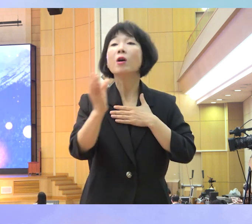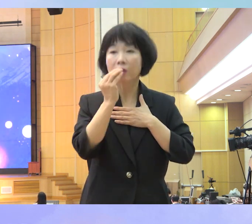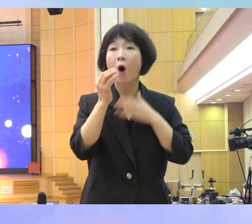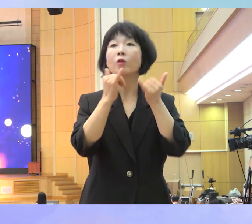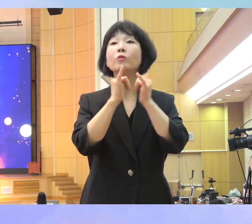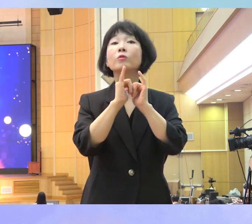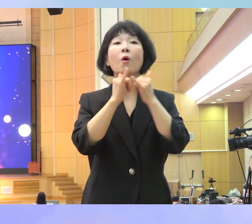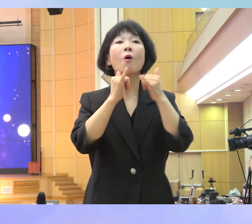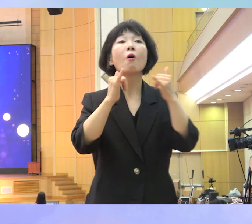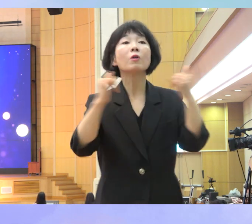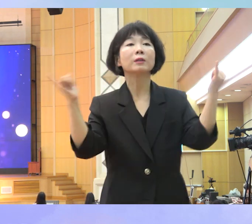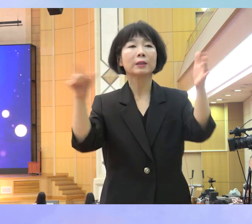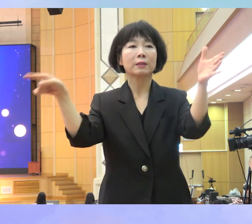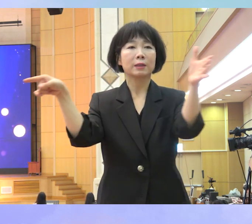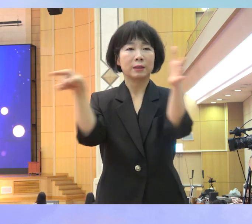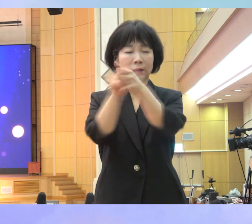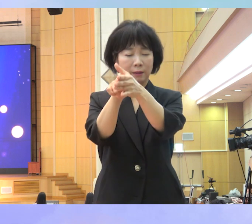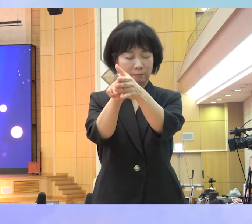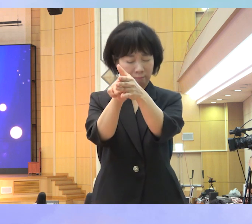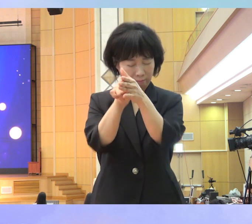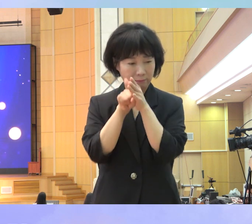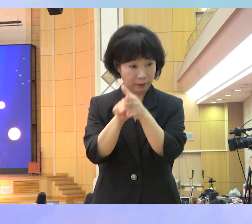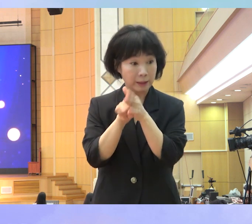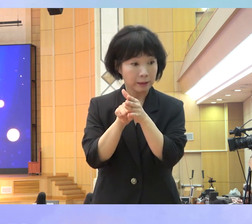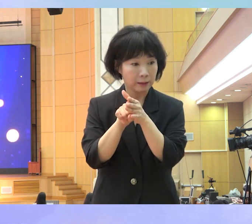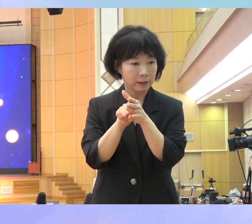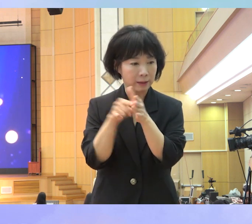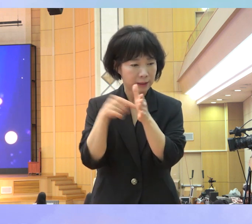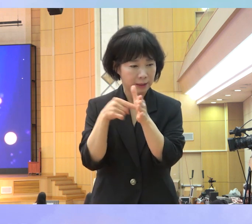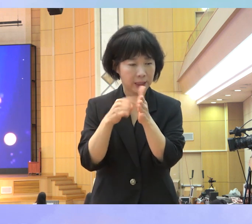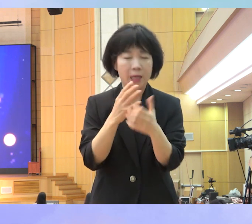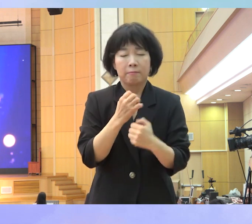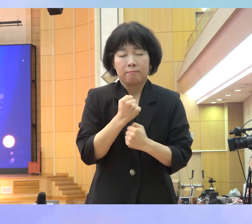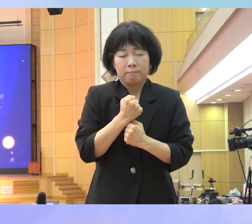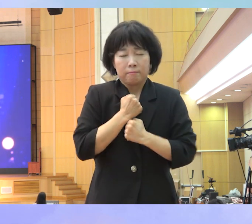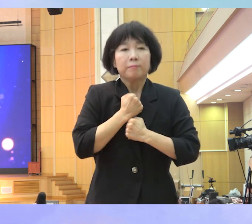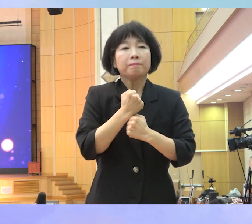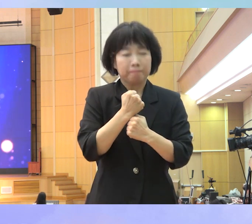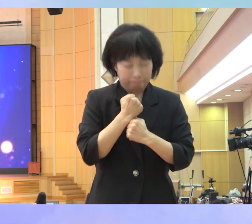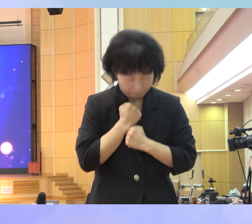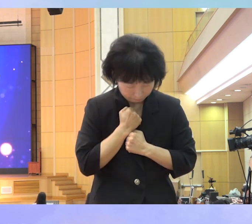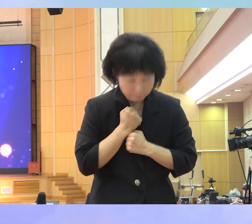중에도 성도는 신앙